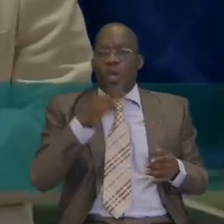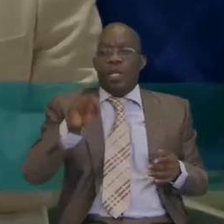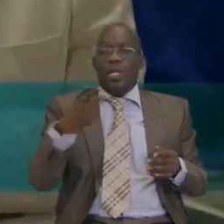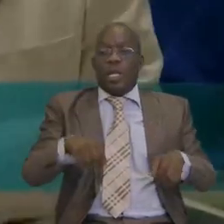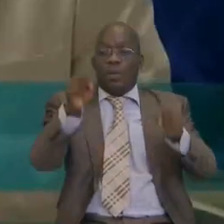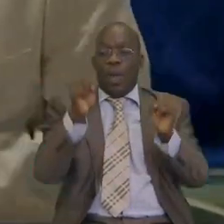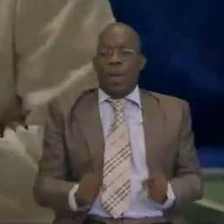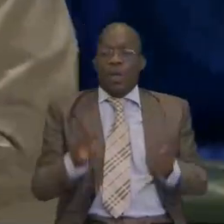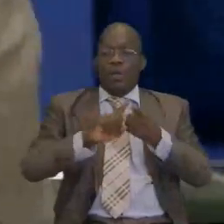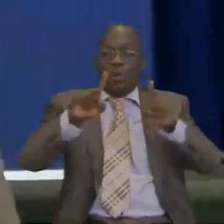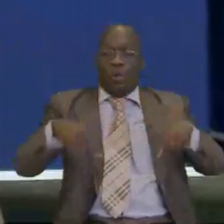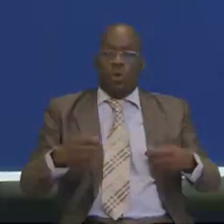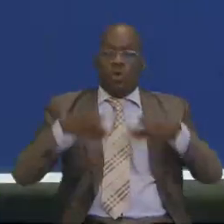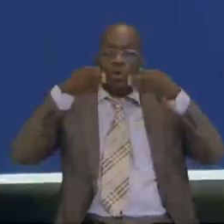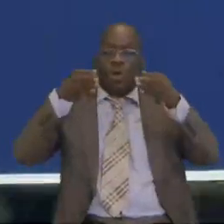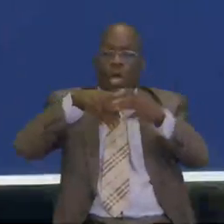guérir.